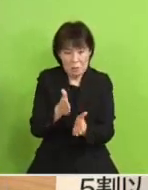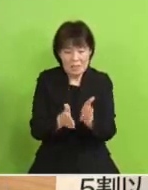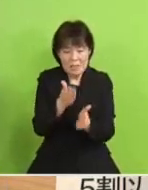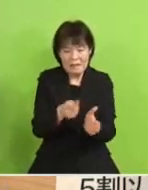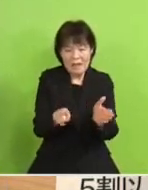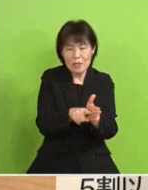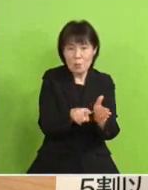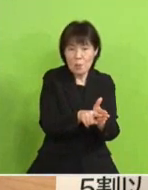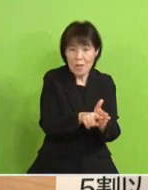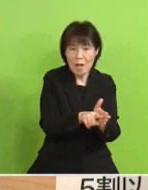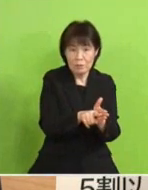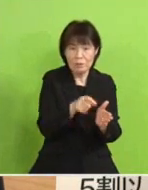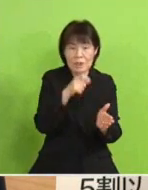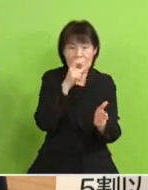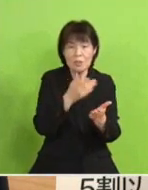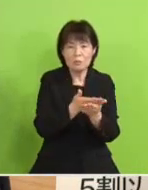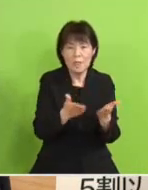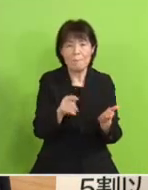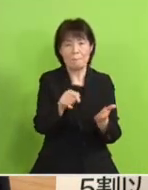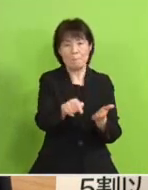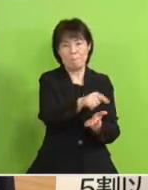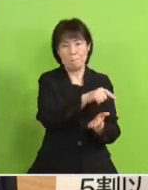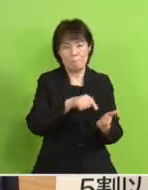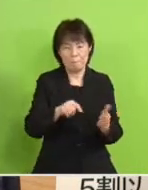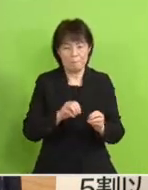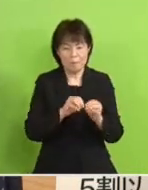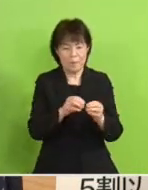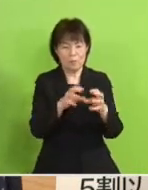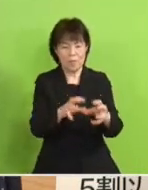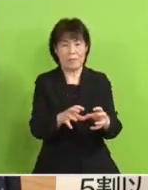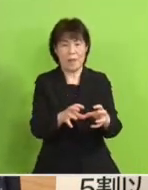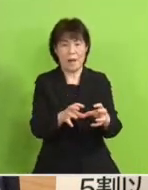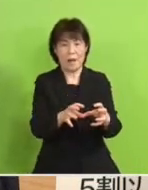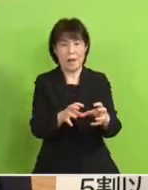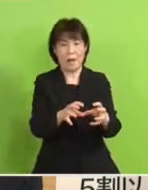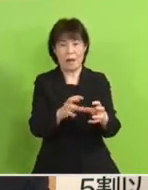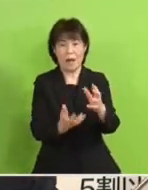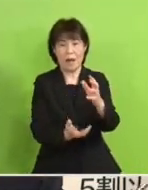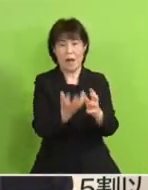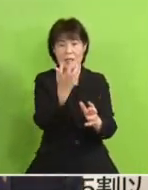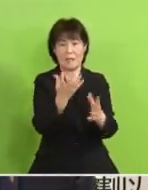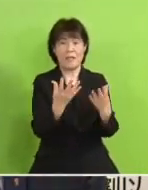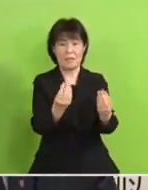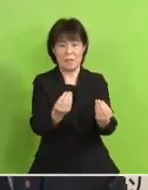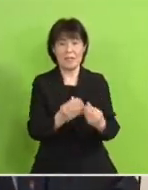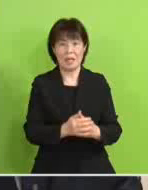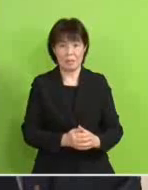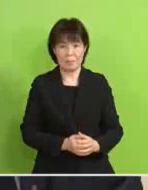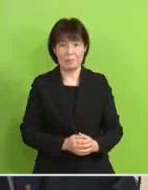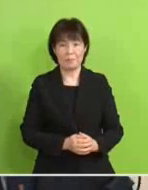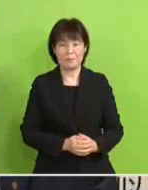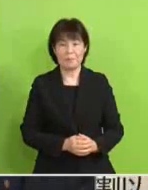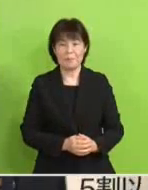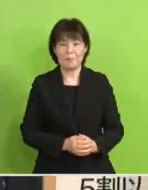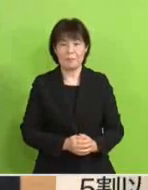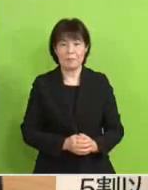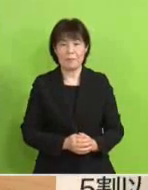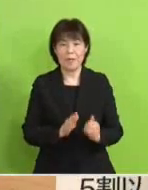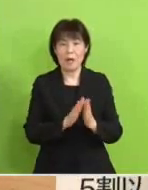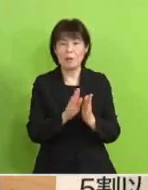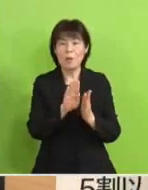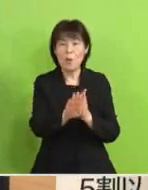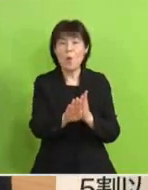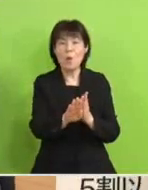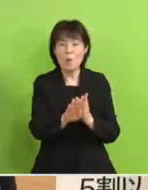待を伴う飲食店でのクラスターが発生をいたしております。その